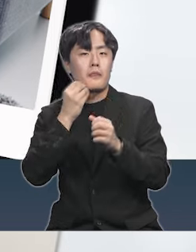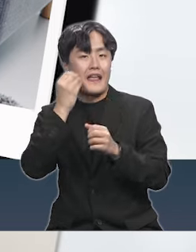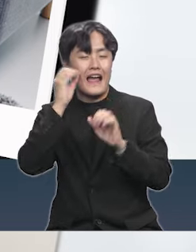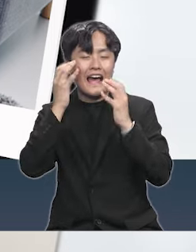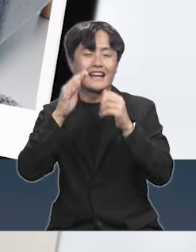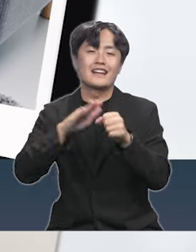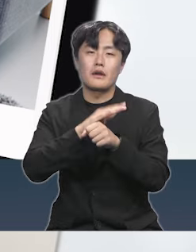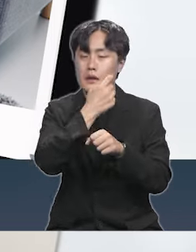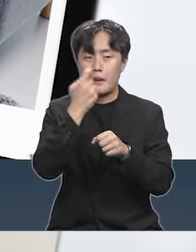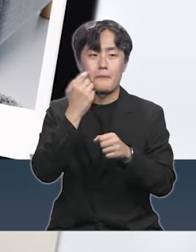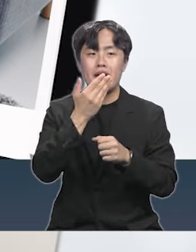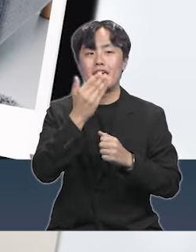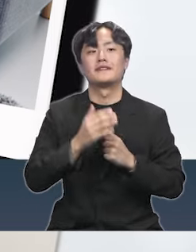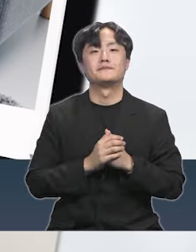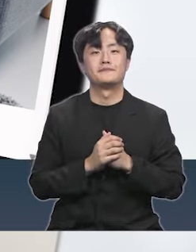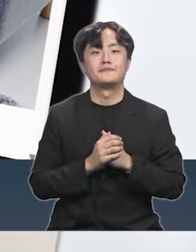확인할 수 있습니다